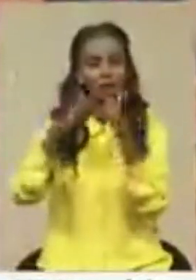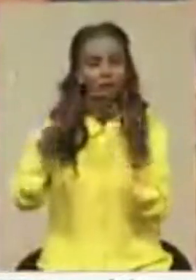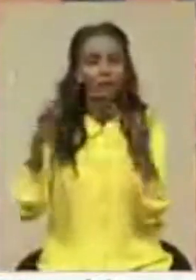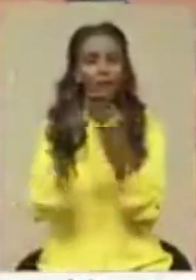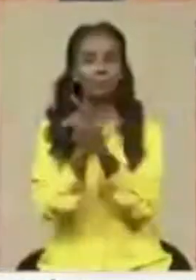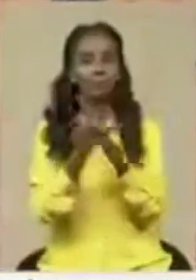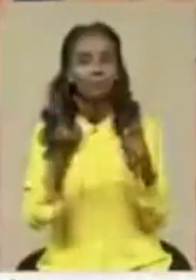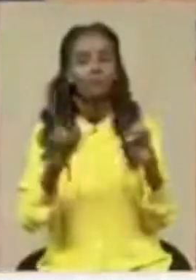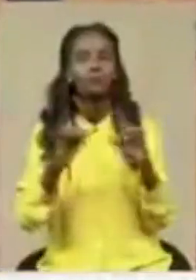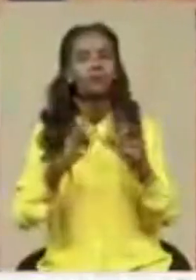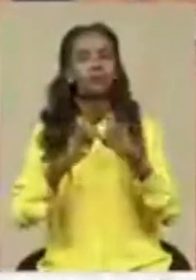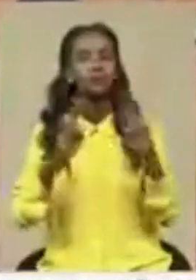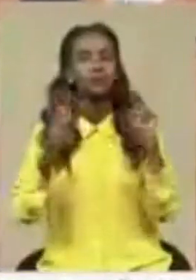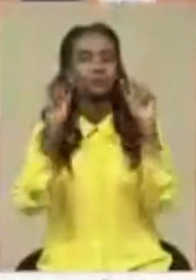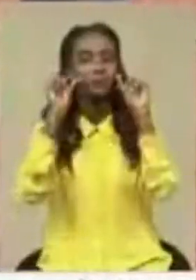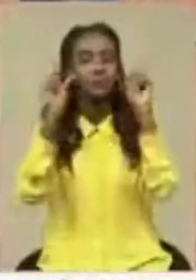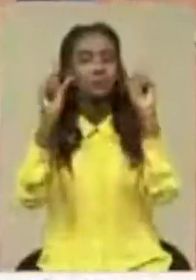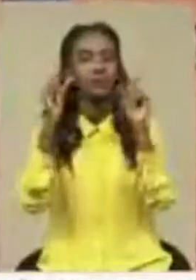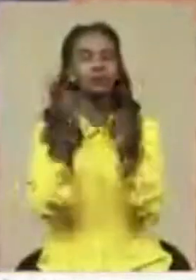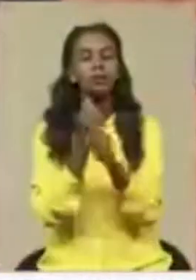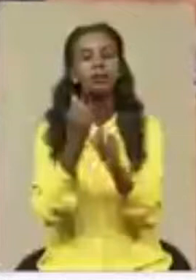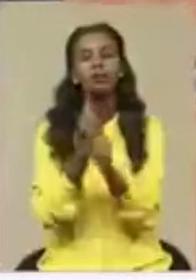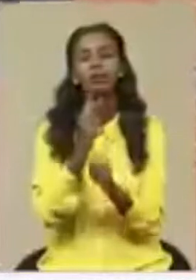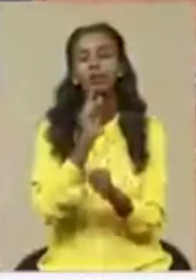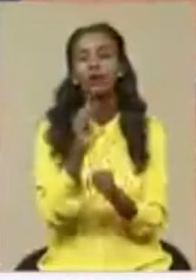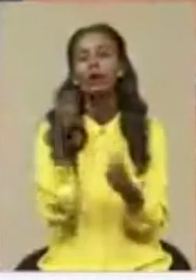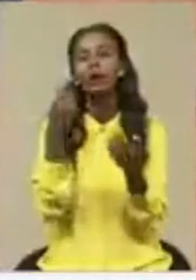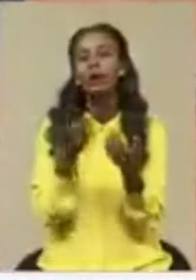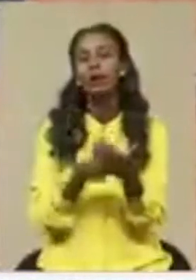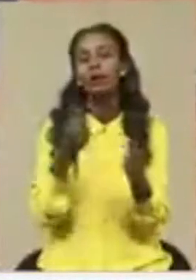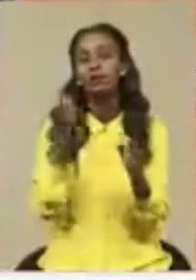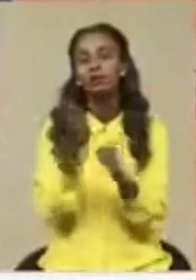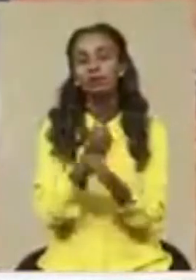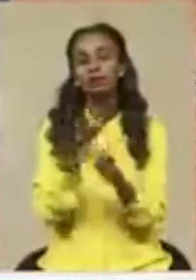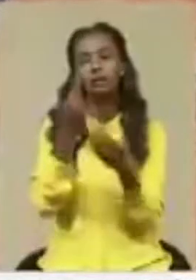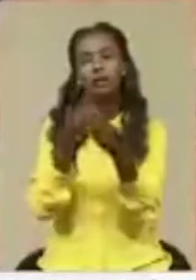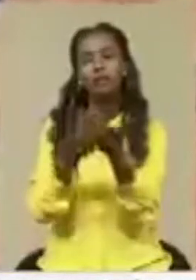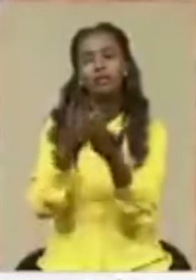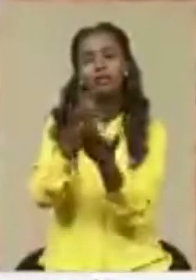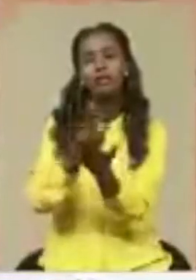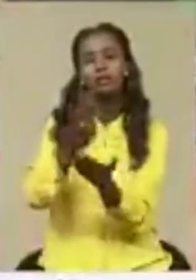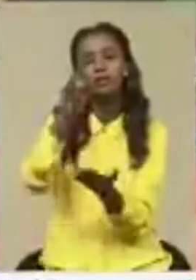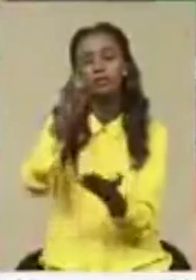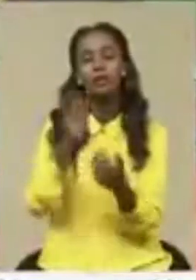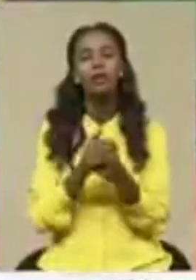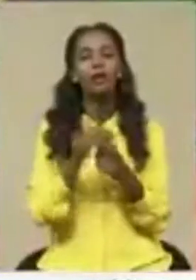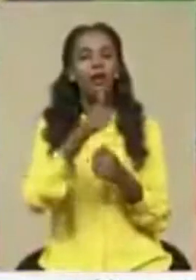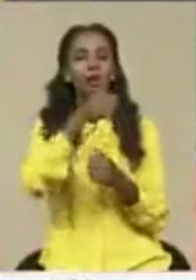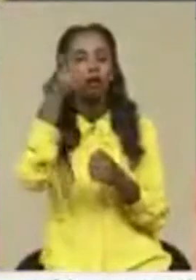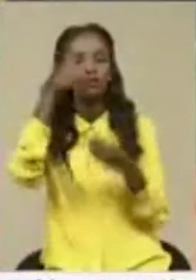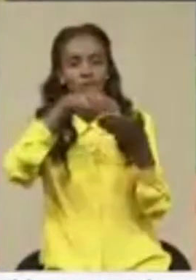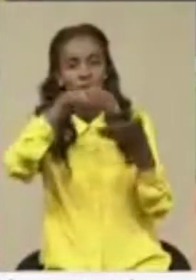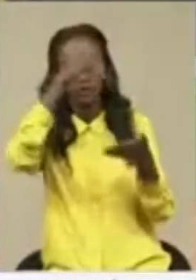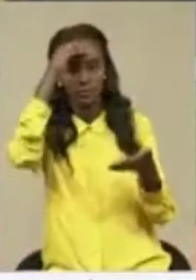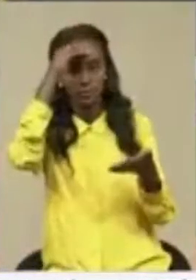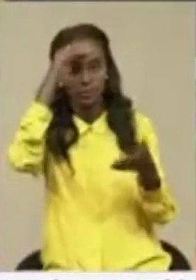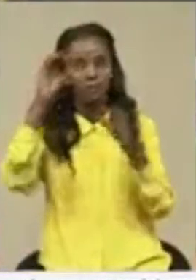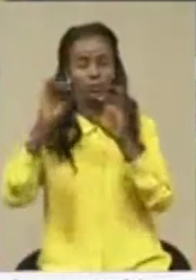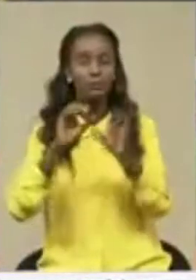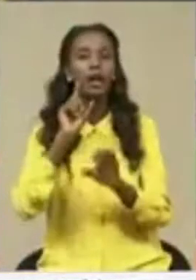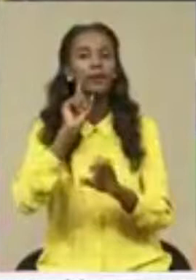በመፍታት እጅግ የሚደነቅ ስራ እየሰራ ነው። ይሄ ስራ ከዚህ ዩኒቨርሲቲ ሌሎች እንዲማሩ የሚያደርግ